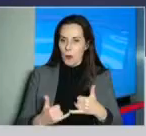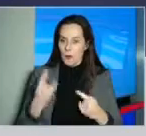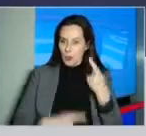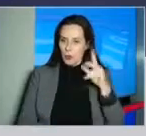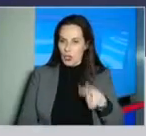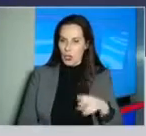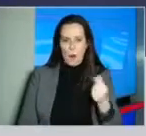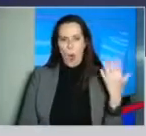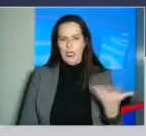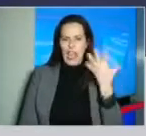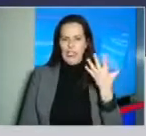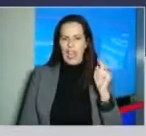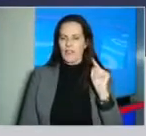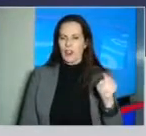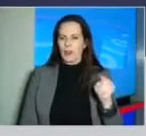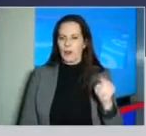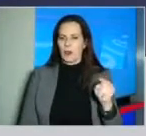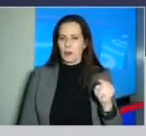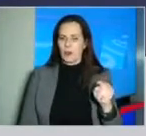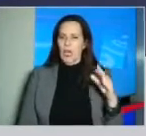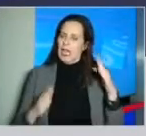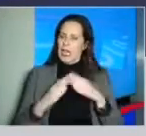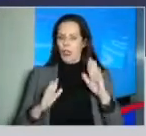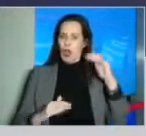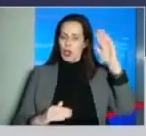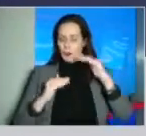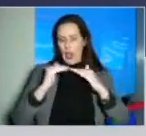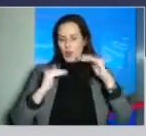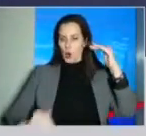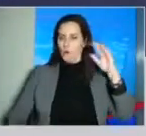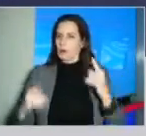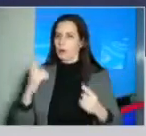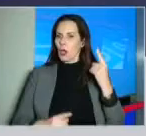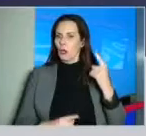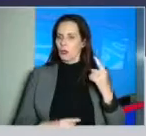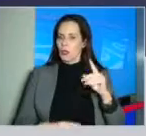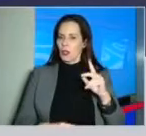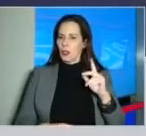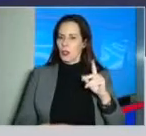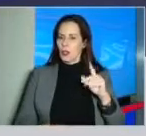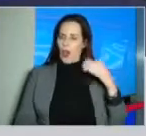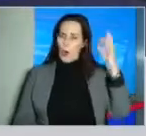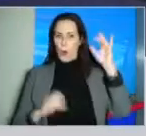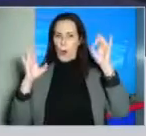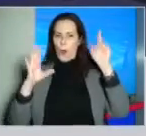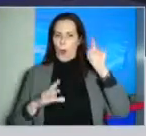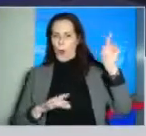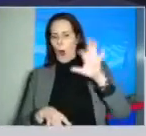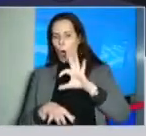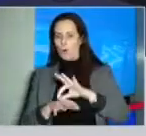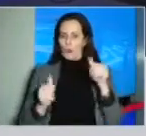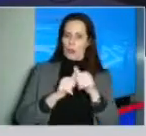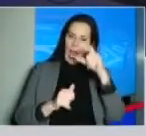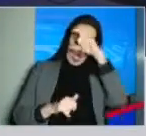יש לך המון כסף, אתה הולך למה שנקרא דיור מוגן. נכון. ואז פתאום נוצר, את יודעת, הסוסייטי הולכים עם רופאים